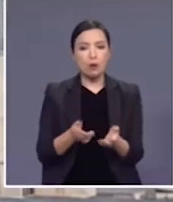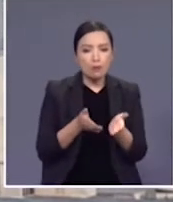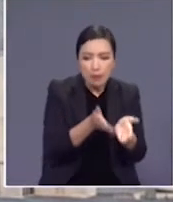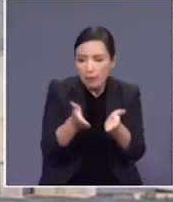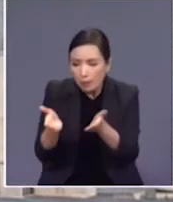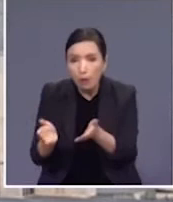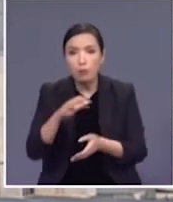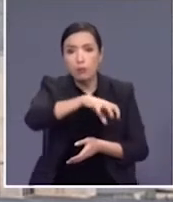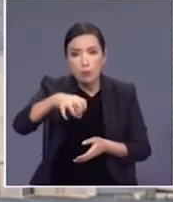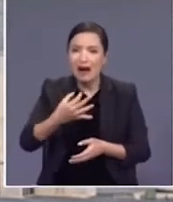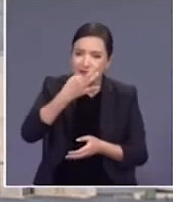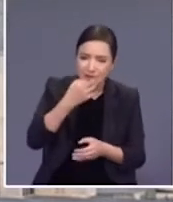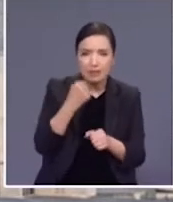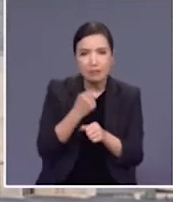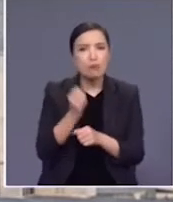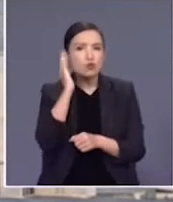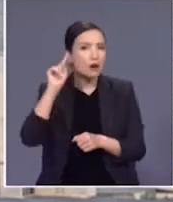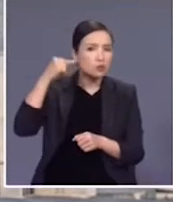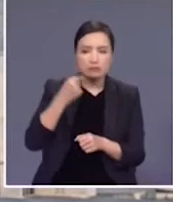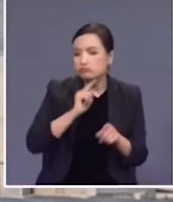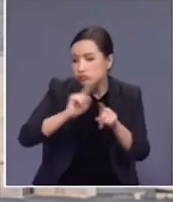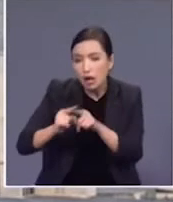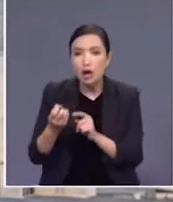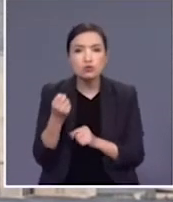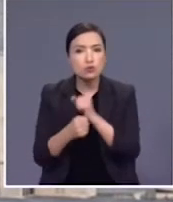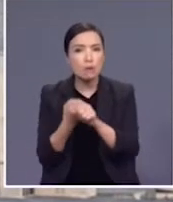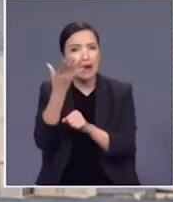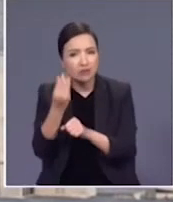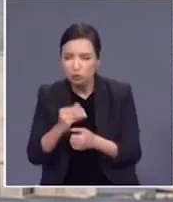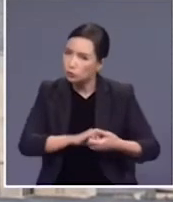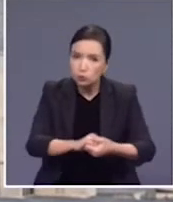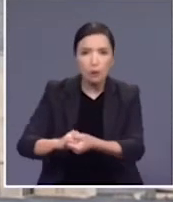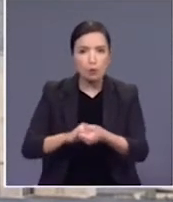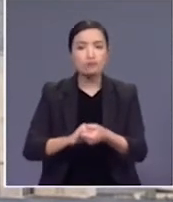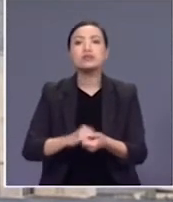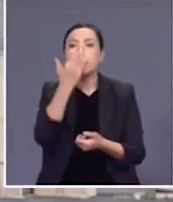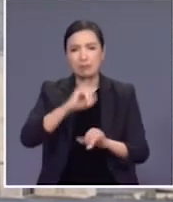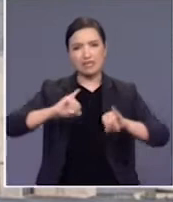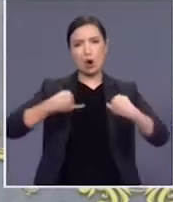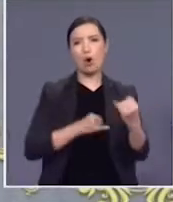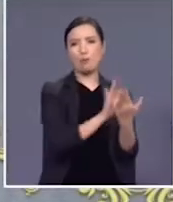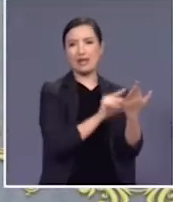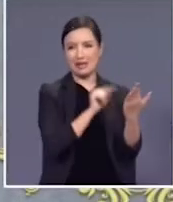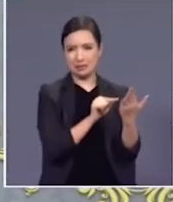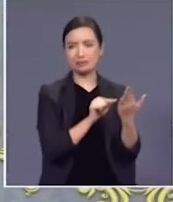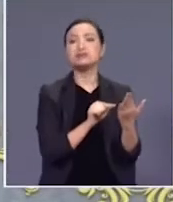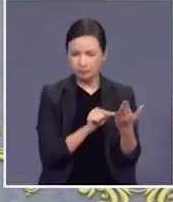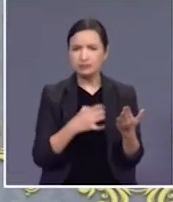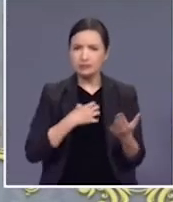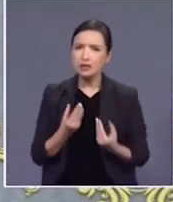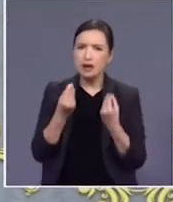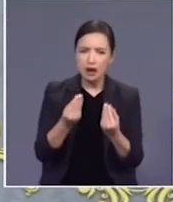นทุกสาขาอาชีพทุกเพศทุกวัยในฐานะที่เป็นเจ้าของประเทศเป็นผู้ที่มีส่วนได้ส่วนเสียทั้งหมดนะครับผมก็อยากจะ